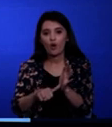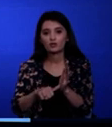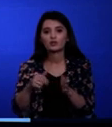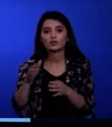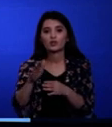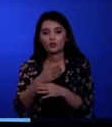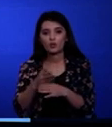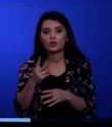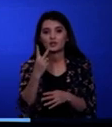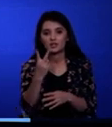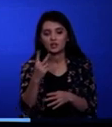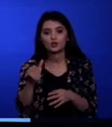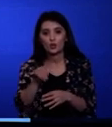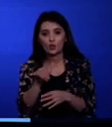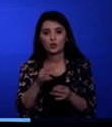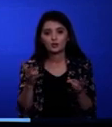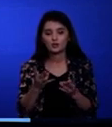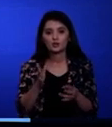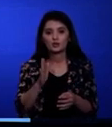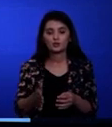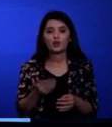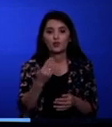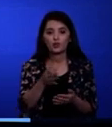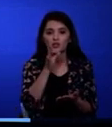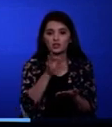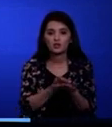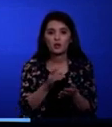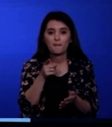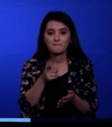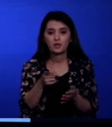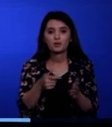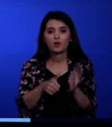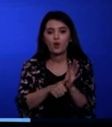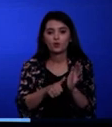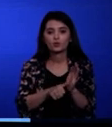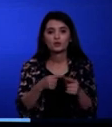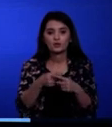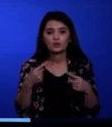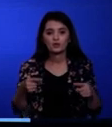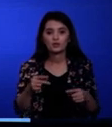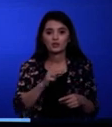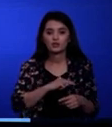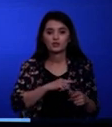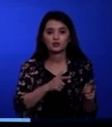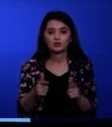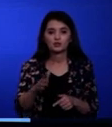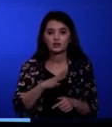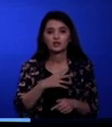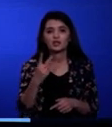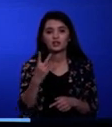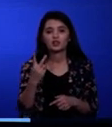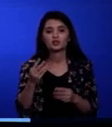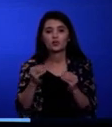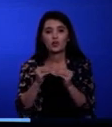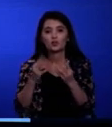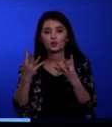ga ko'paytiramiz. Bunda natija 1600 ta detal. Demak, biz 2-ishda